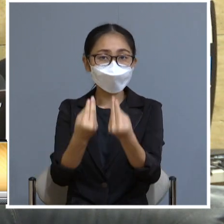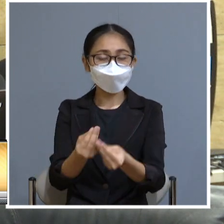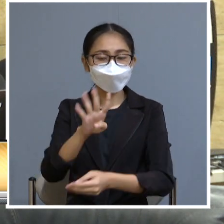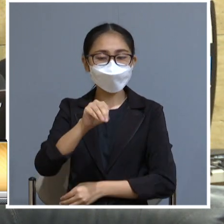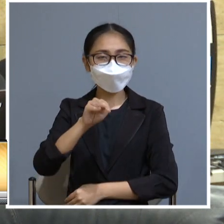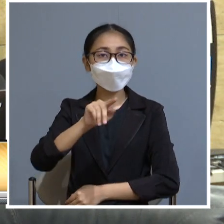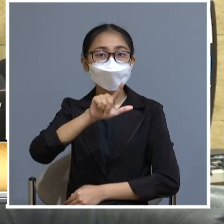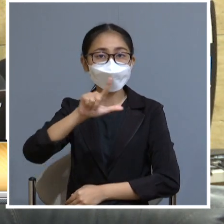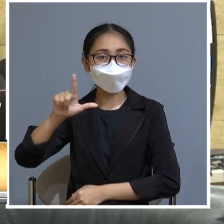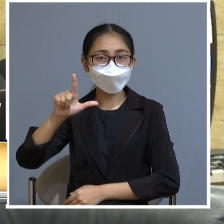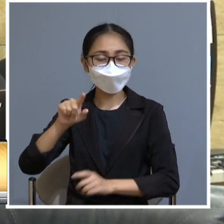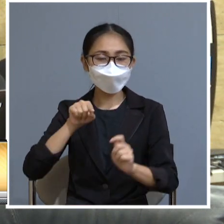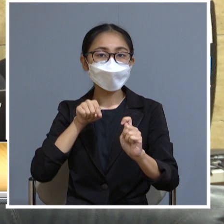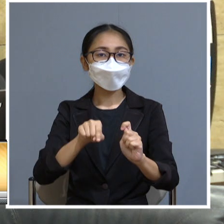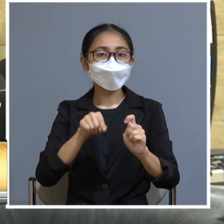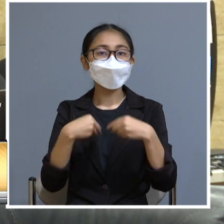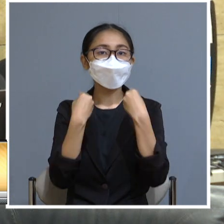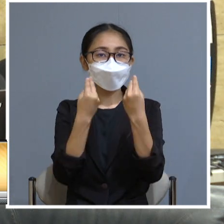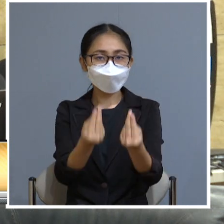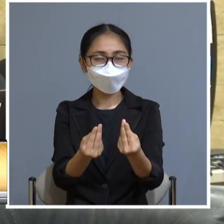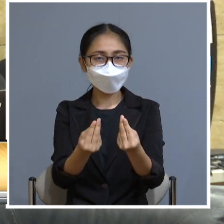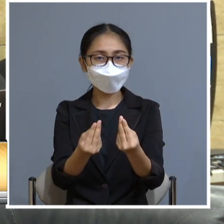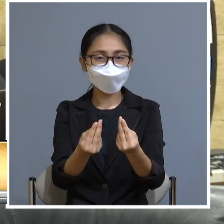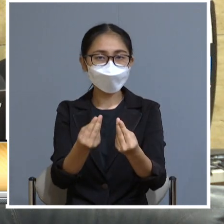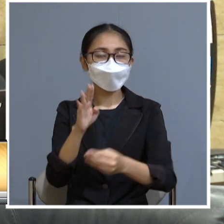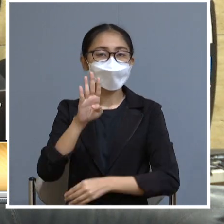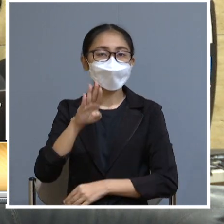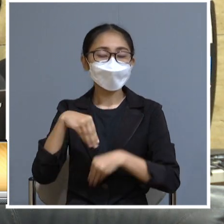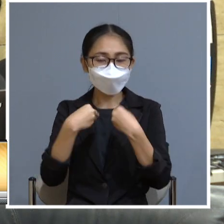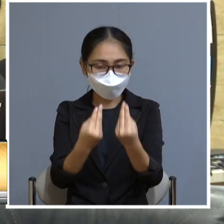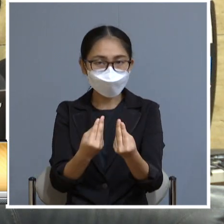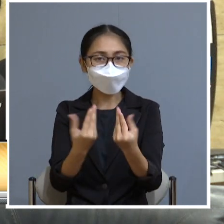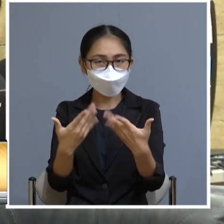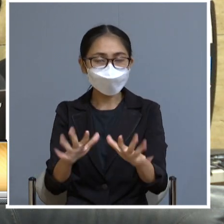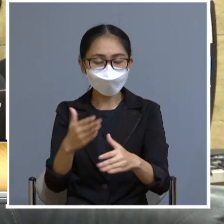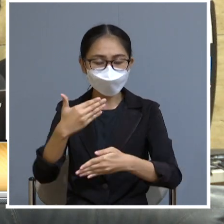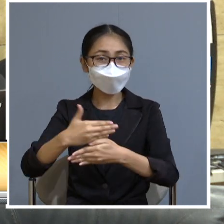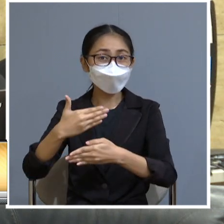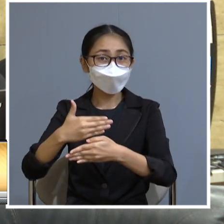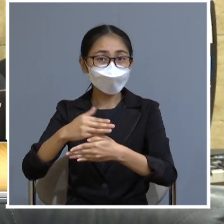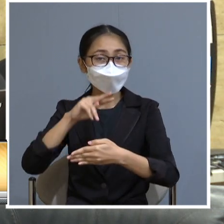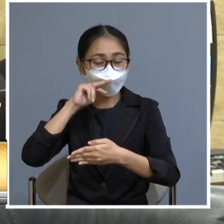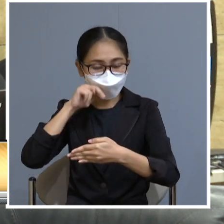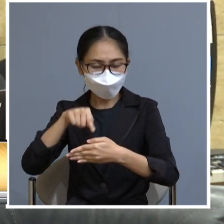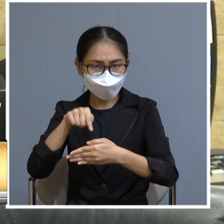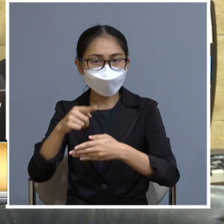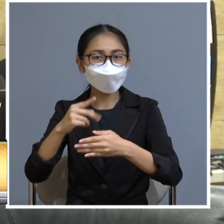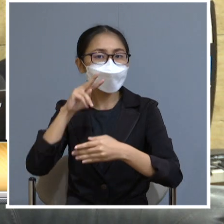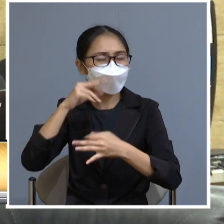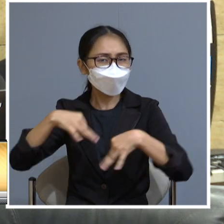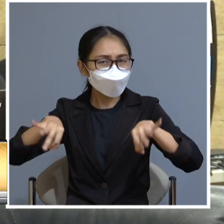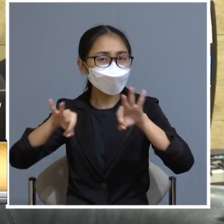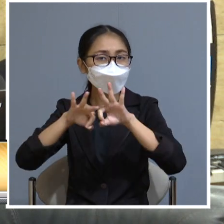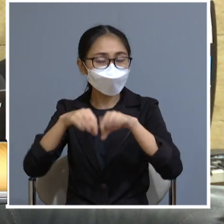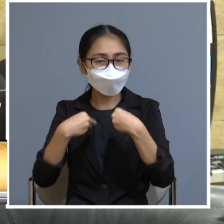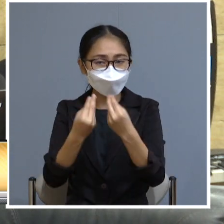ให้พdıน้องกรระ chokepot givesได้ใช้ประยชนจากฝายแ่งนี้นะครับเพราวาฝายแนี้เป็ฝายสำคัญนะครัเป็เส้นเลือดใหญ่ข